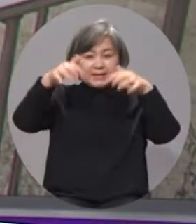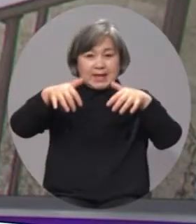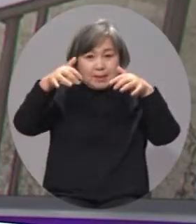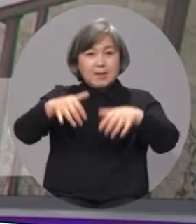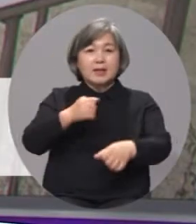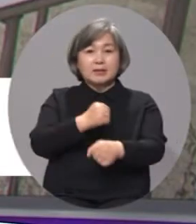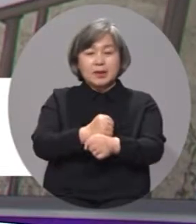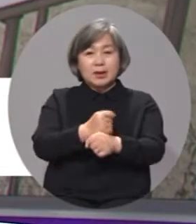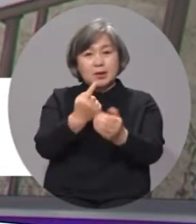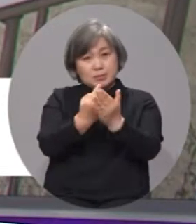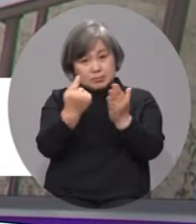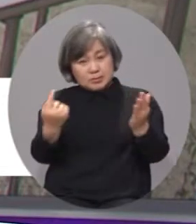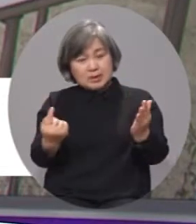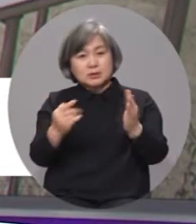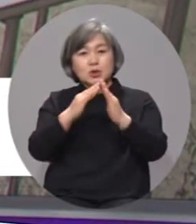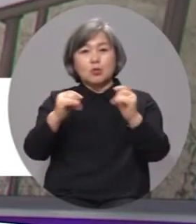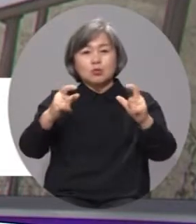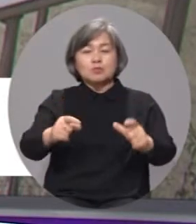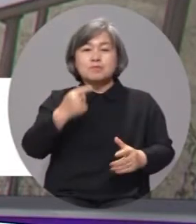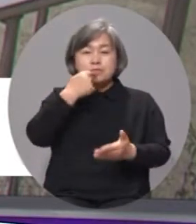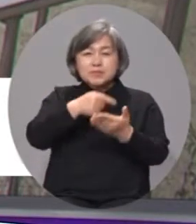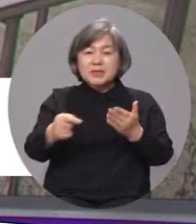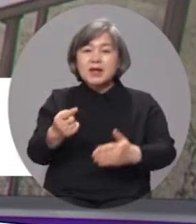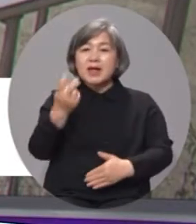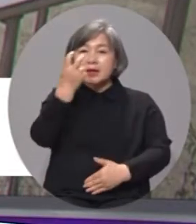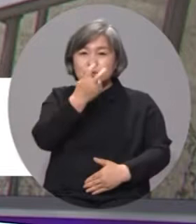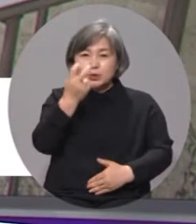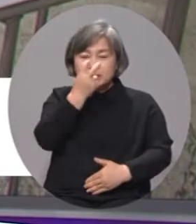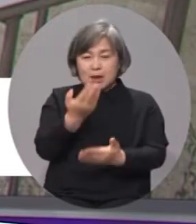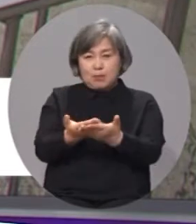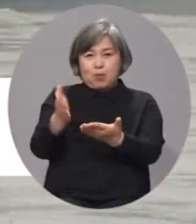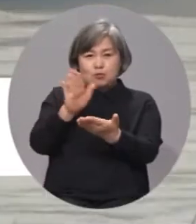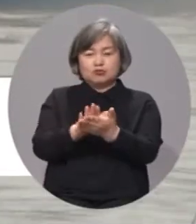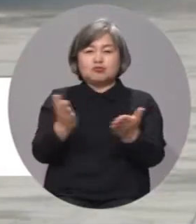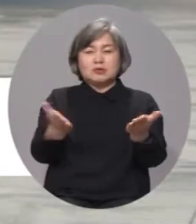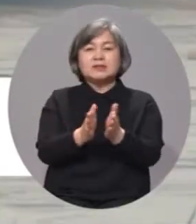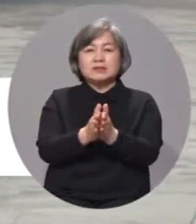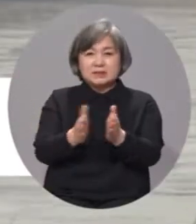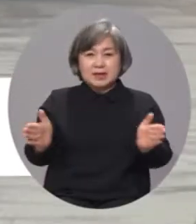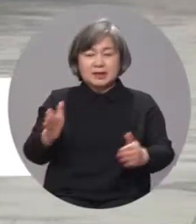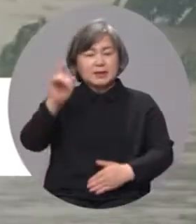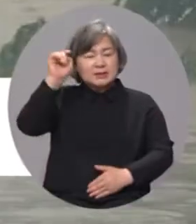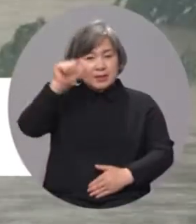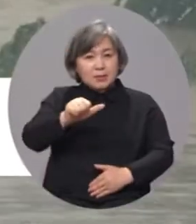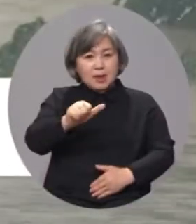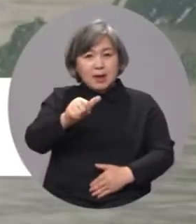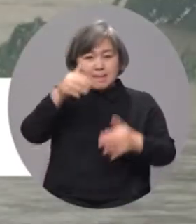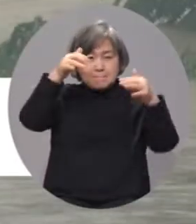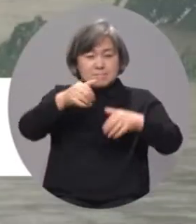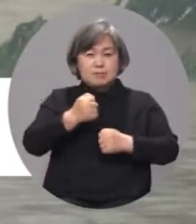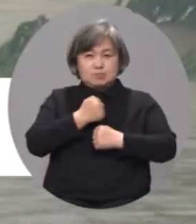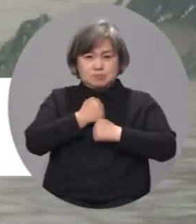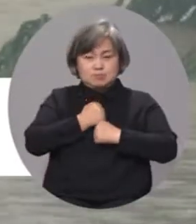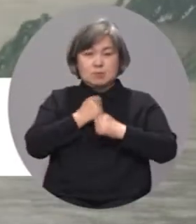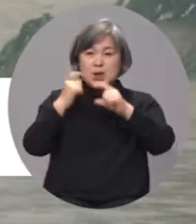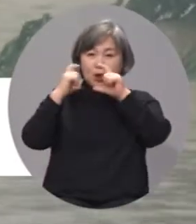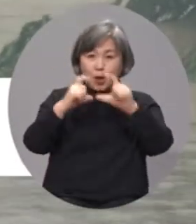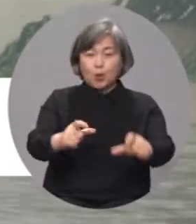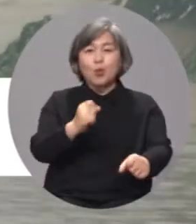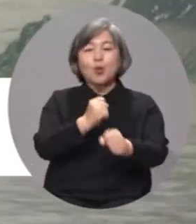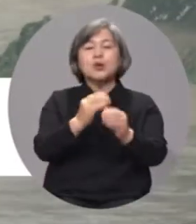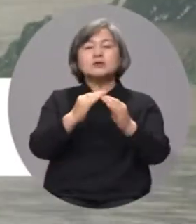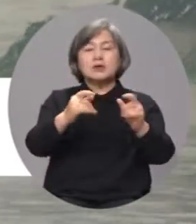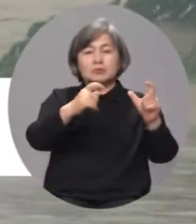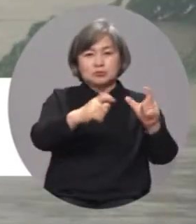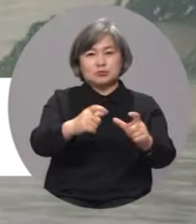장마 전선의 영향에서 벗어난 전북은 피해 조사와 복구 작업이 펼쳐졌습니다. 오늘 새벽 한때 호우주의보와 경보가